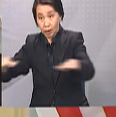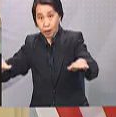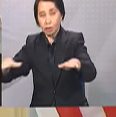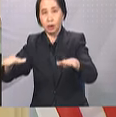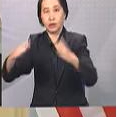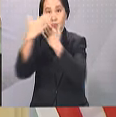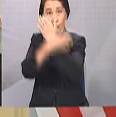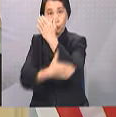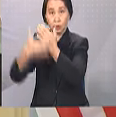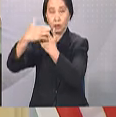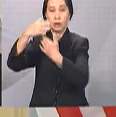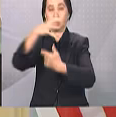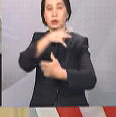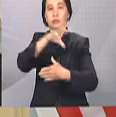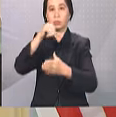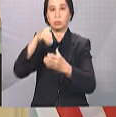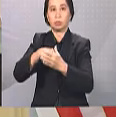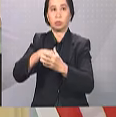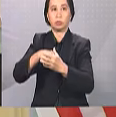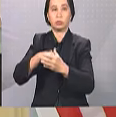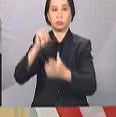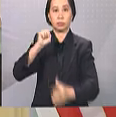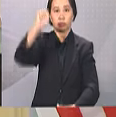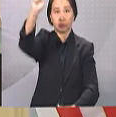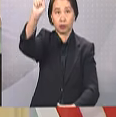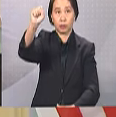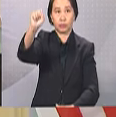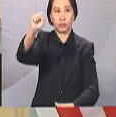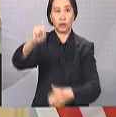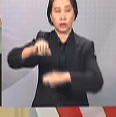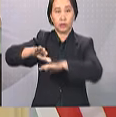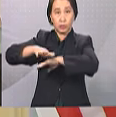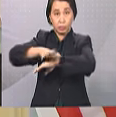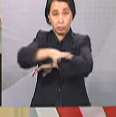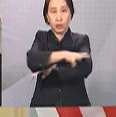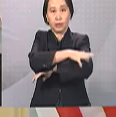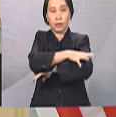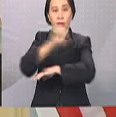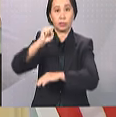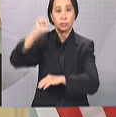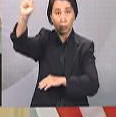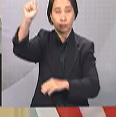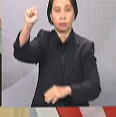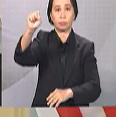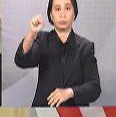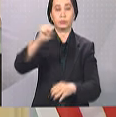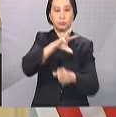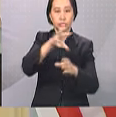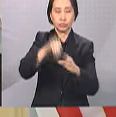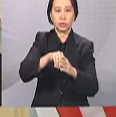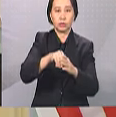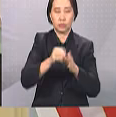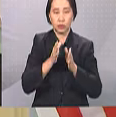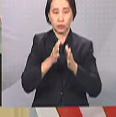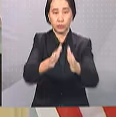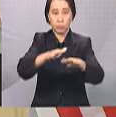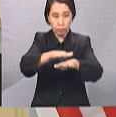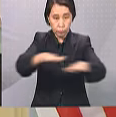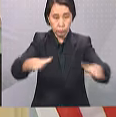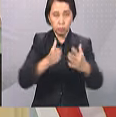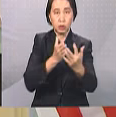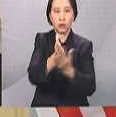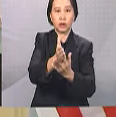semenanjung, termasuk juga di Sabah, di pantai Sabah, termasuk juga jalan darat